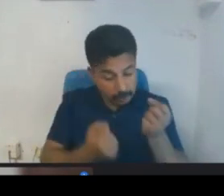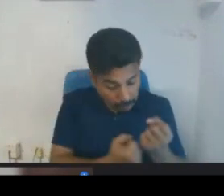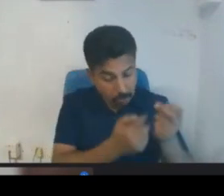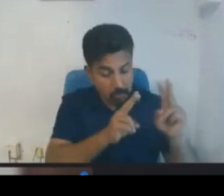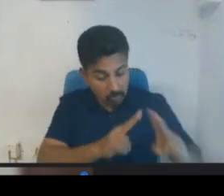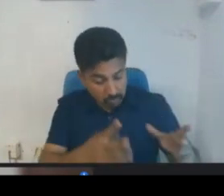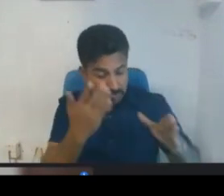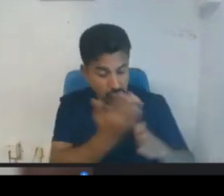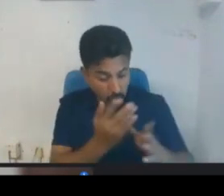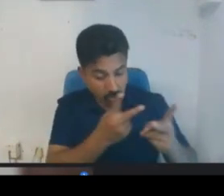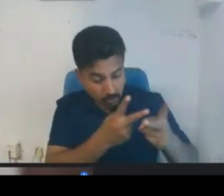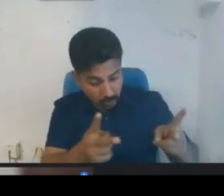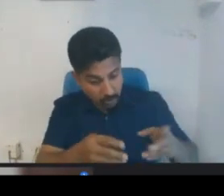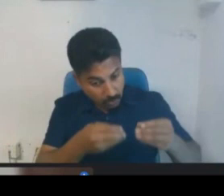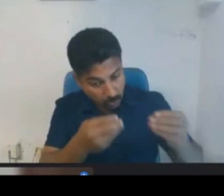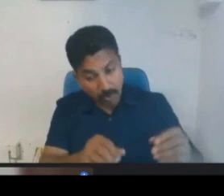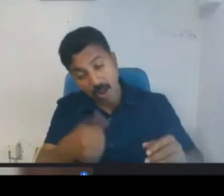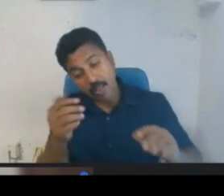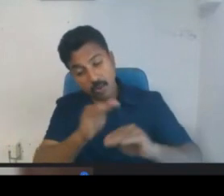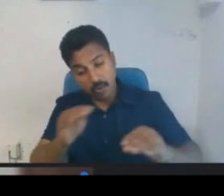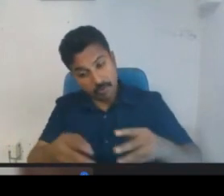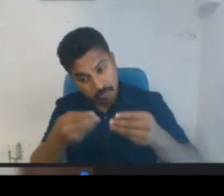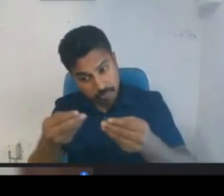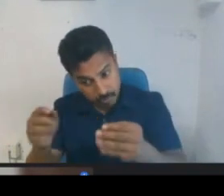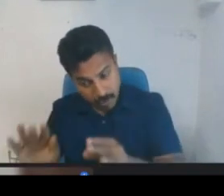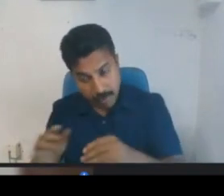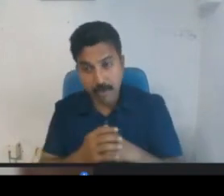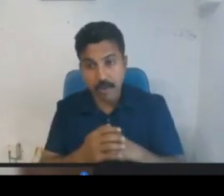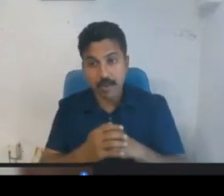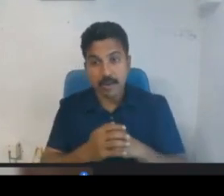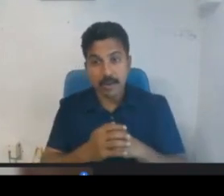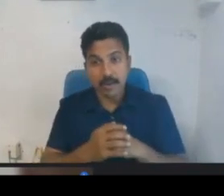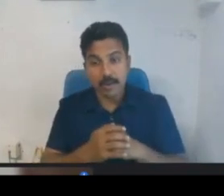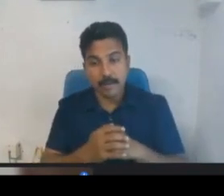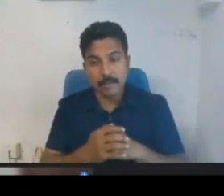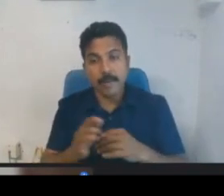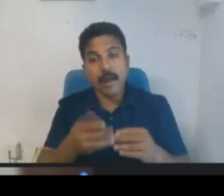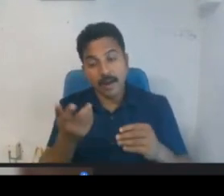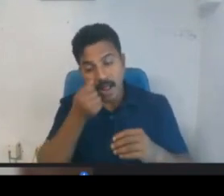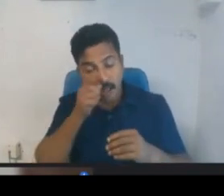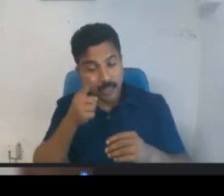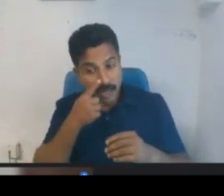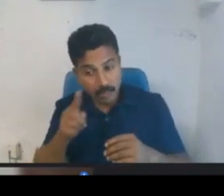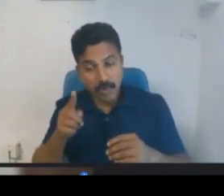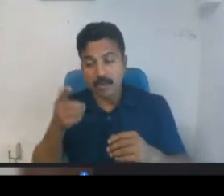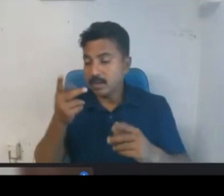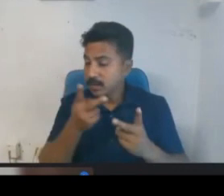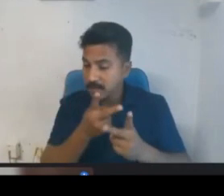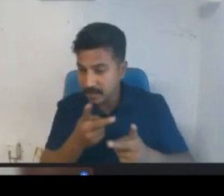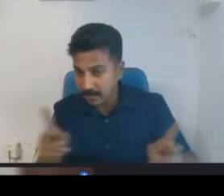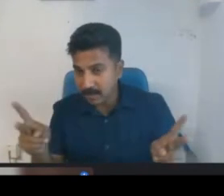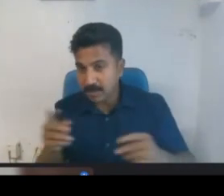കൊടുക്കുന്നുണ്ട്, അതുപോലെ തന്നെ മറ്റ് കുഞ്ഞുങ്ങൾക്കും കൊടുക്കുന്നുണ്ട്, മറ്റ് വീട്ടിലെ മാതാപിതാക്കൾക്ക്